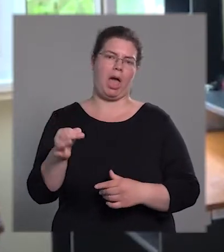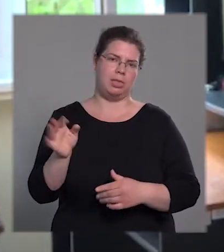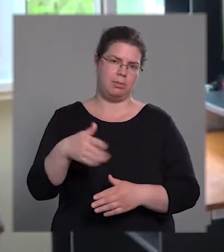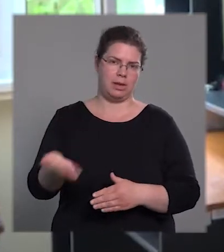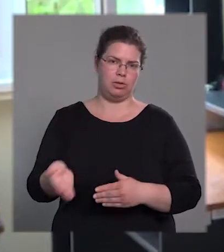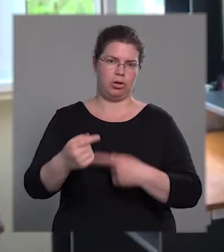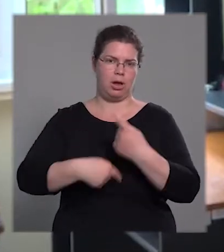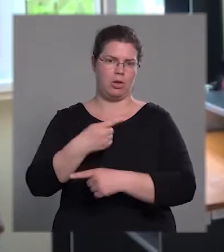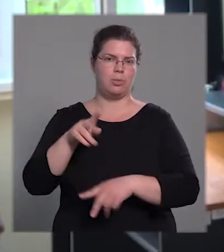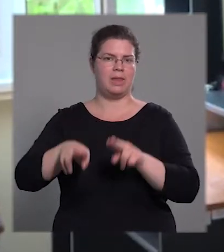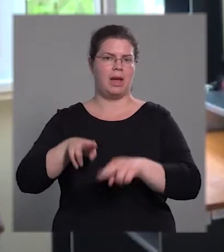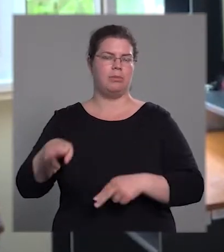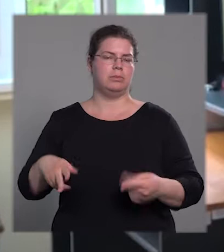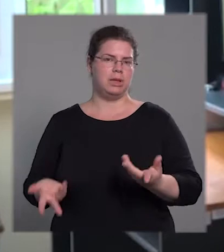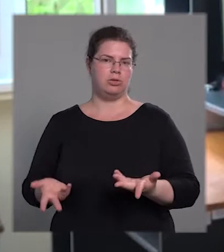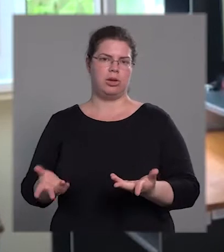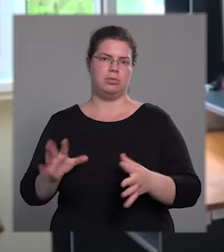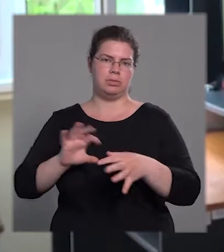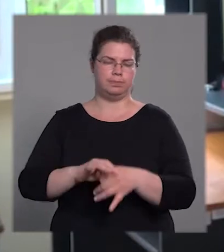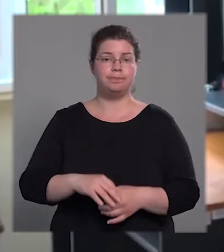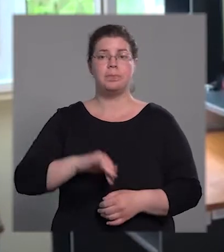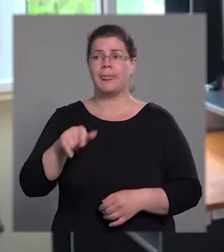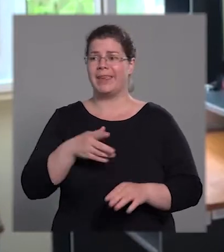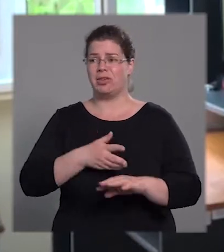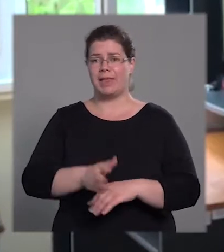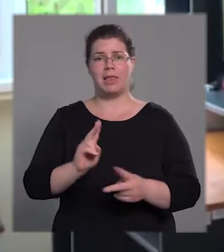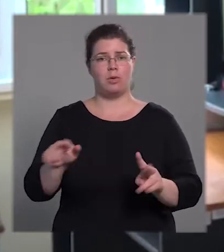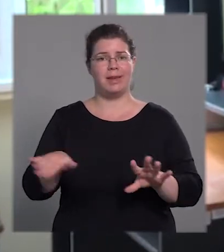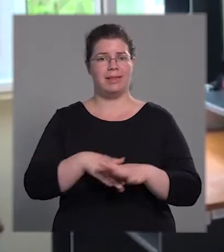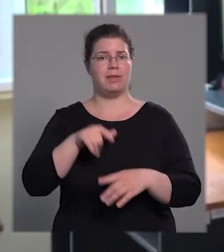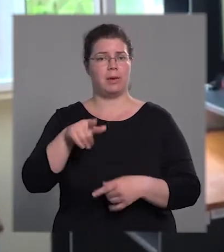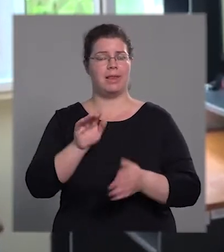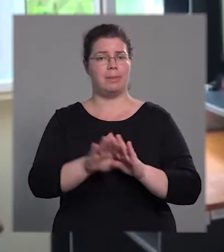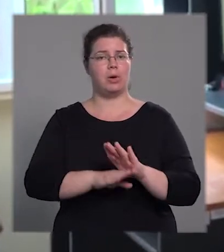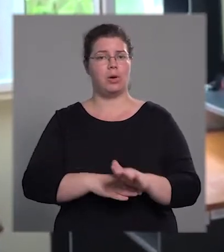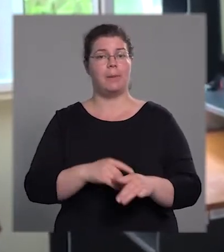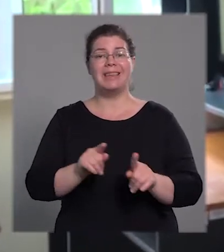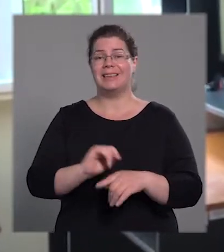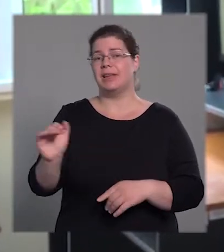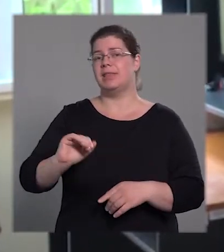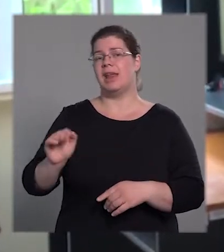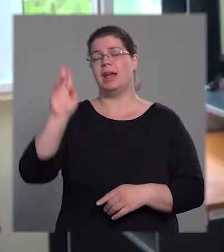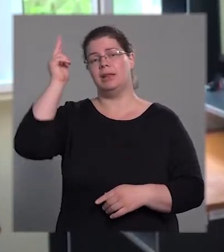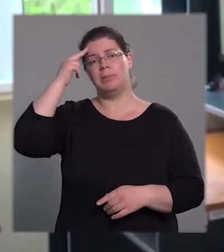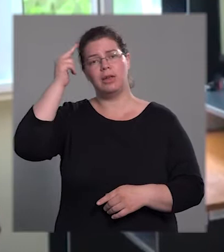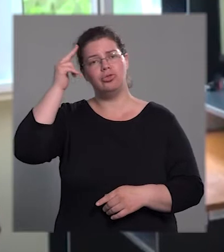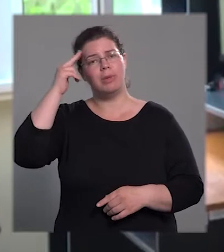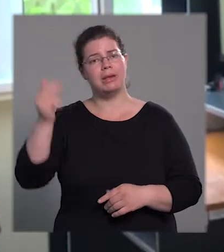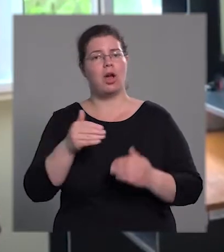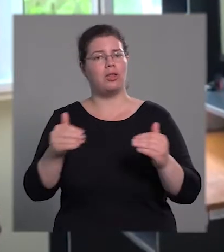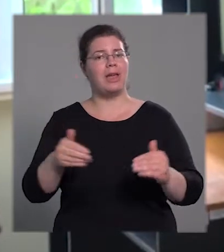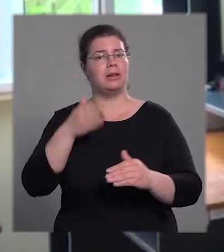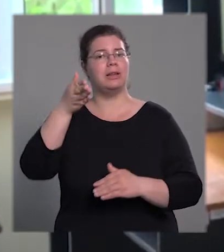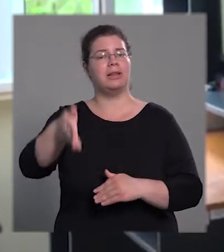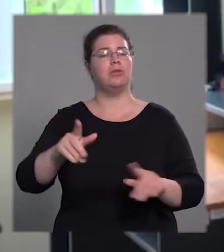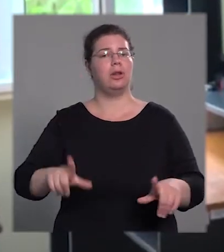és úgy gondoljuk, hogy azáltal, hogy részt veszünk ezen a programon, így a gyerekeink megismerhetik a határainkon kívül